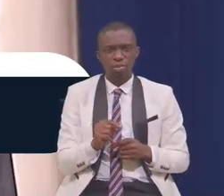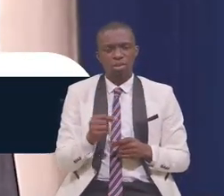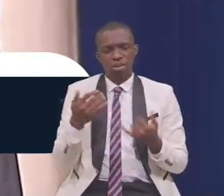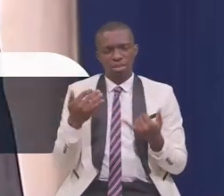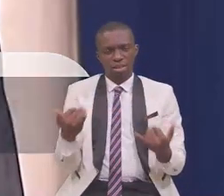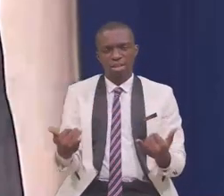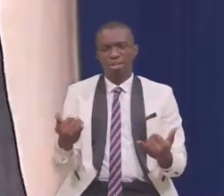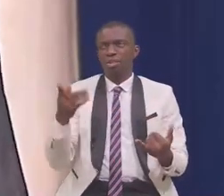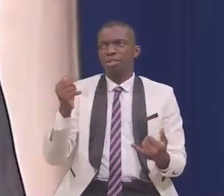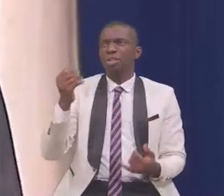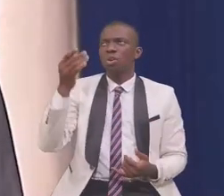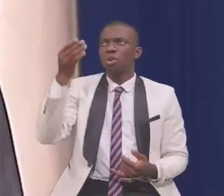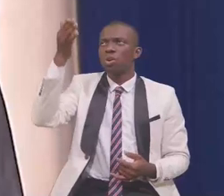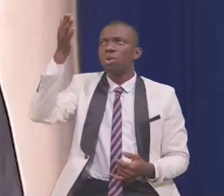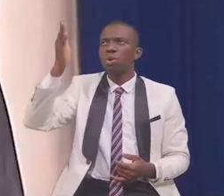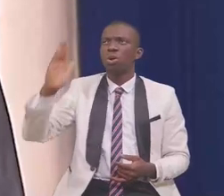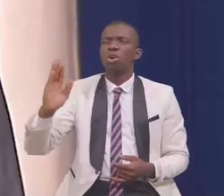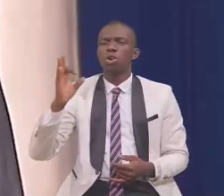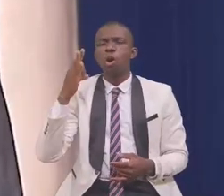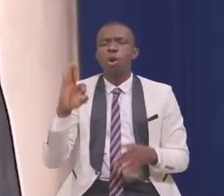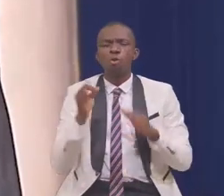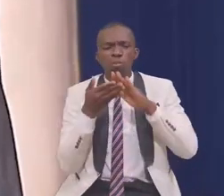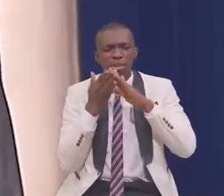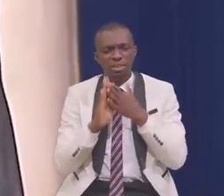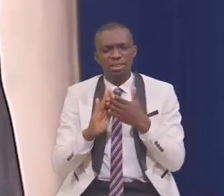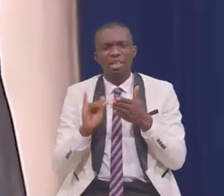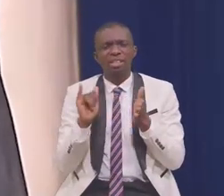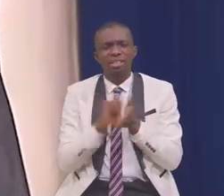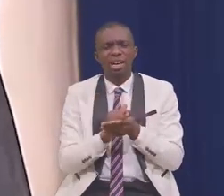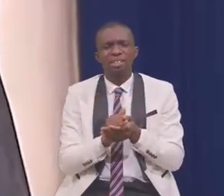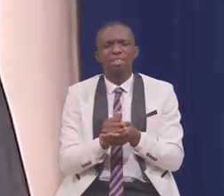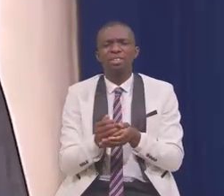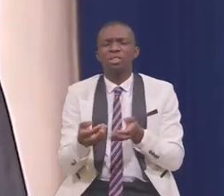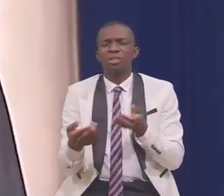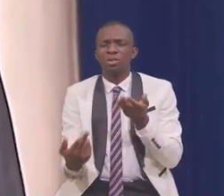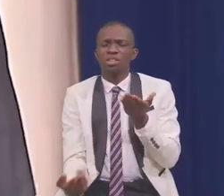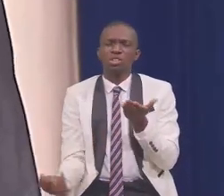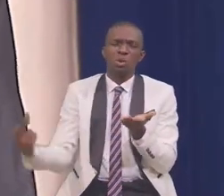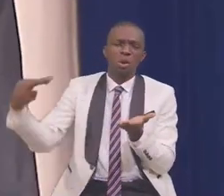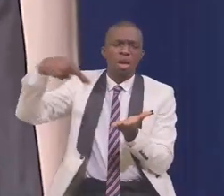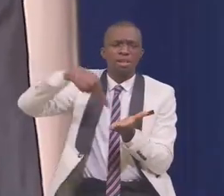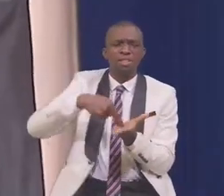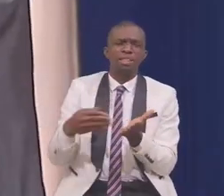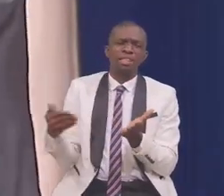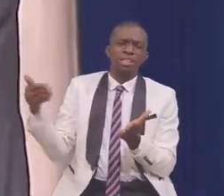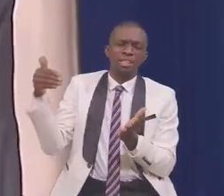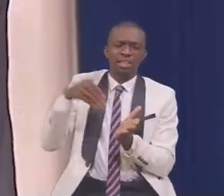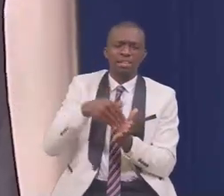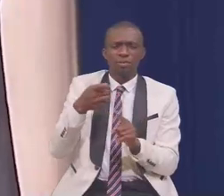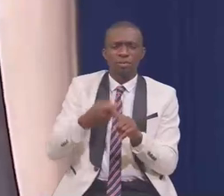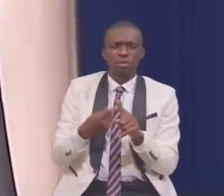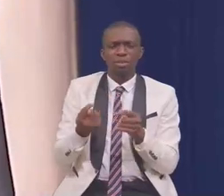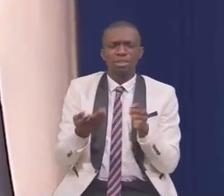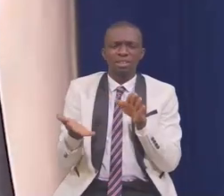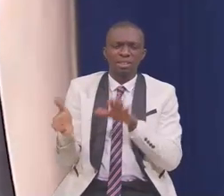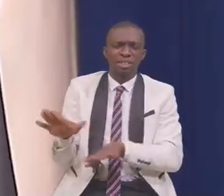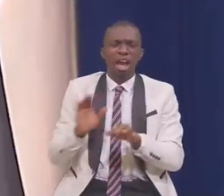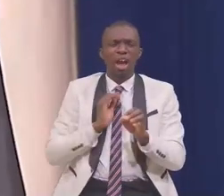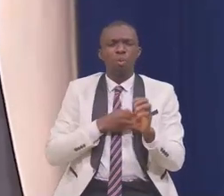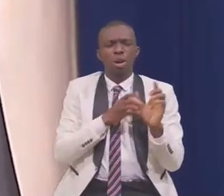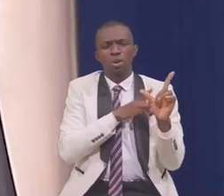Que le Dieu de paix, qui a ramené d'entre les morts, le grand pasteur des brebis, par le sang